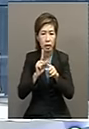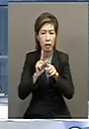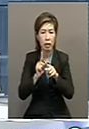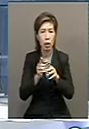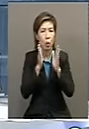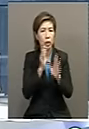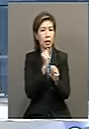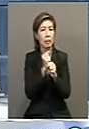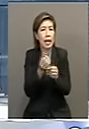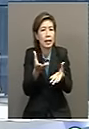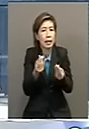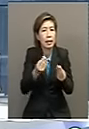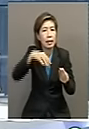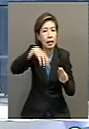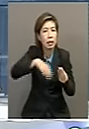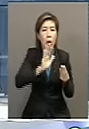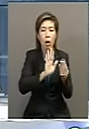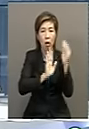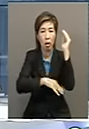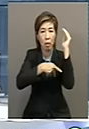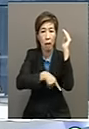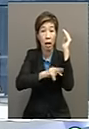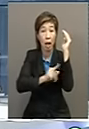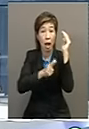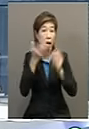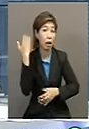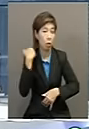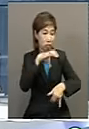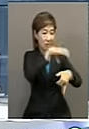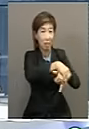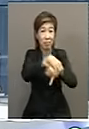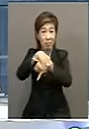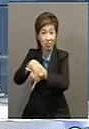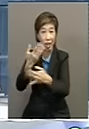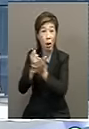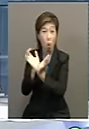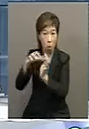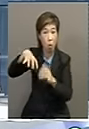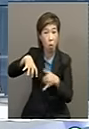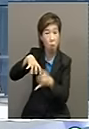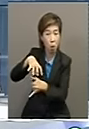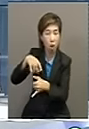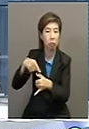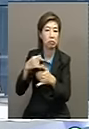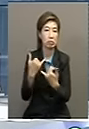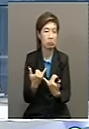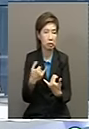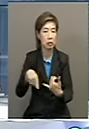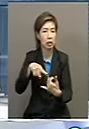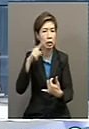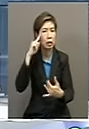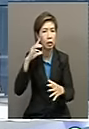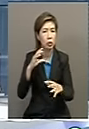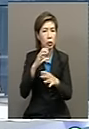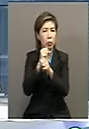อดีตพนักงานที่ดินของจังหวัดพังงานะที่ถูกควบคุมตัวเอาไว้นะครับล่าสุดเนี่ยมันก็มีการแถลงออกมาจากท